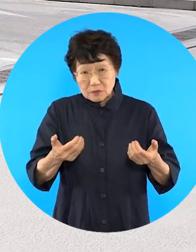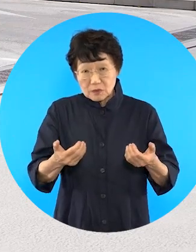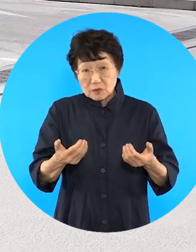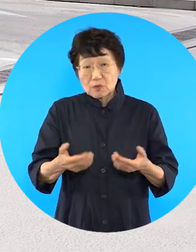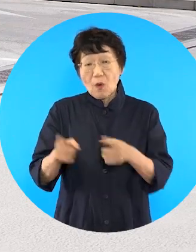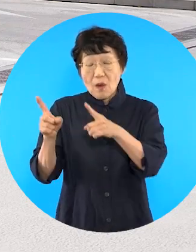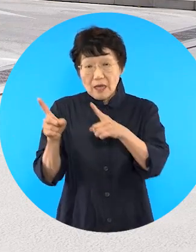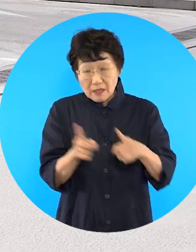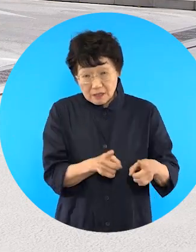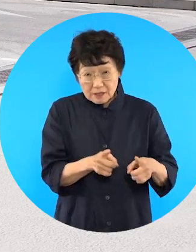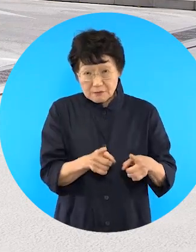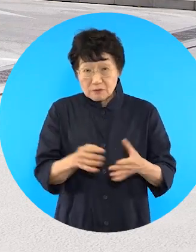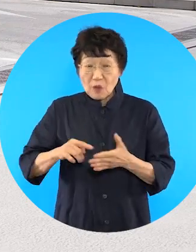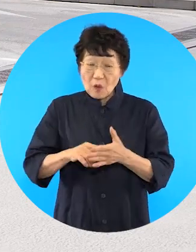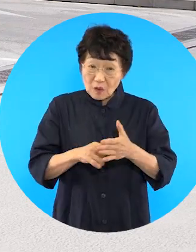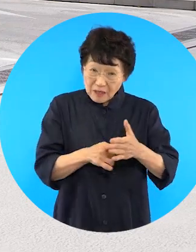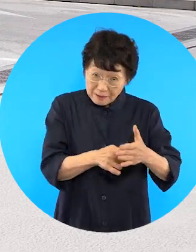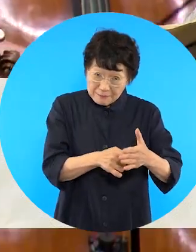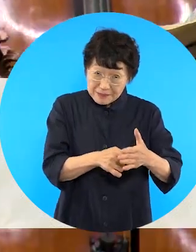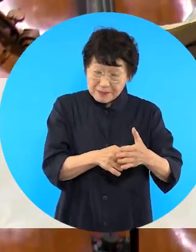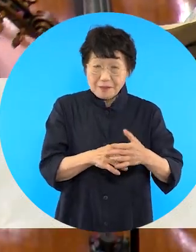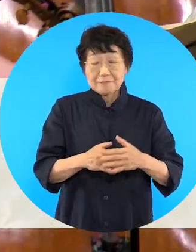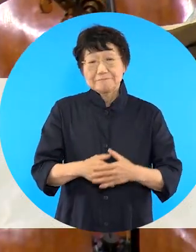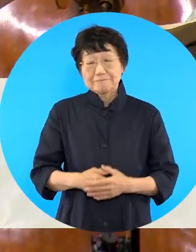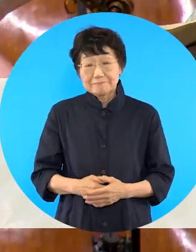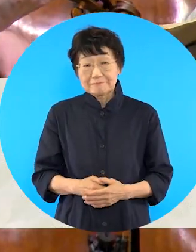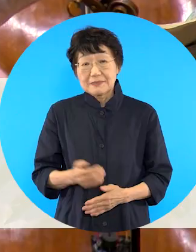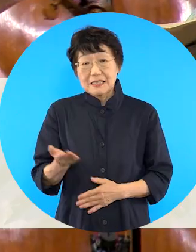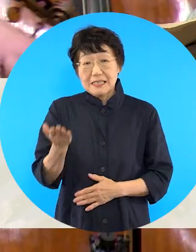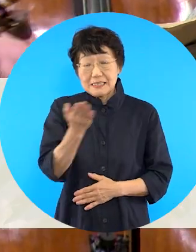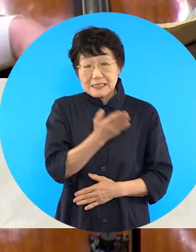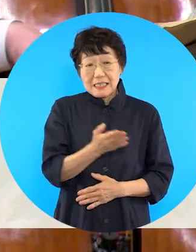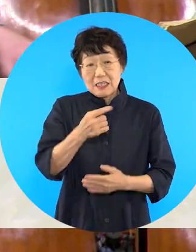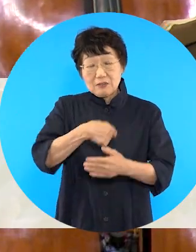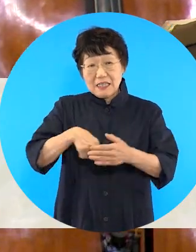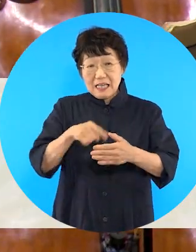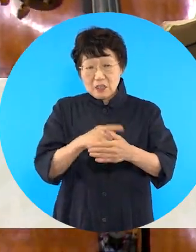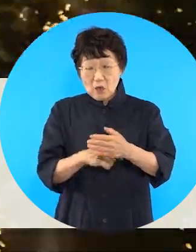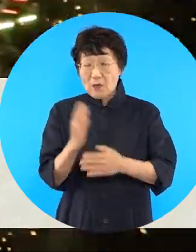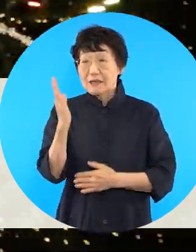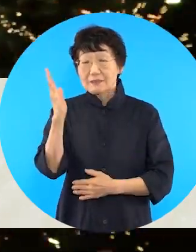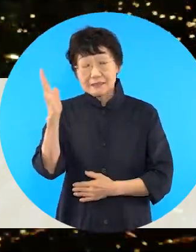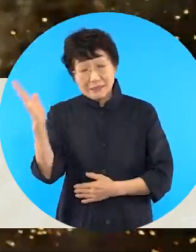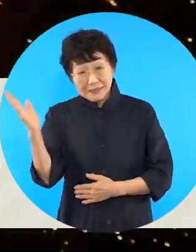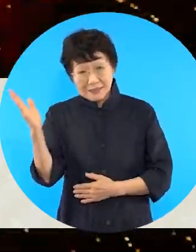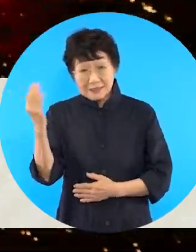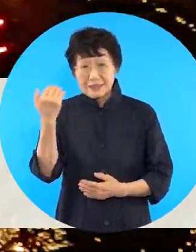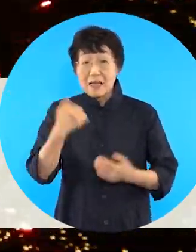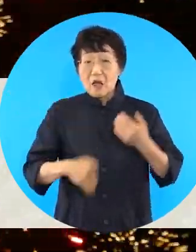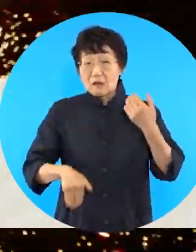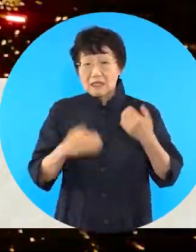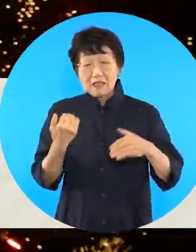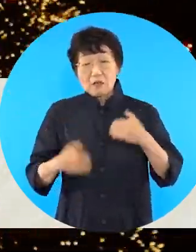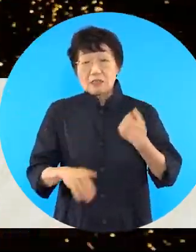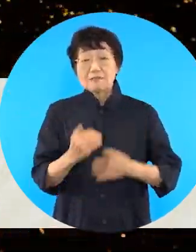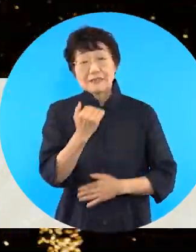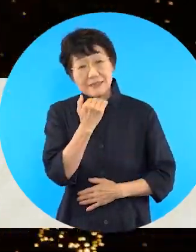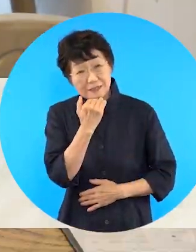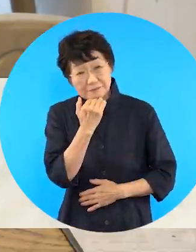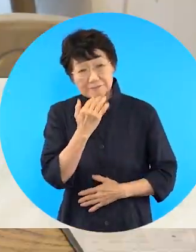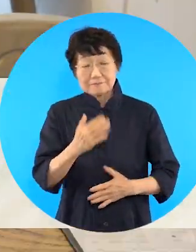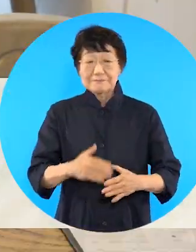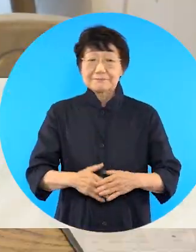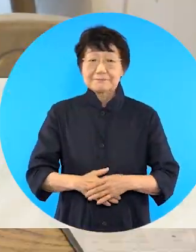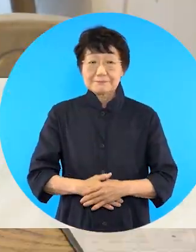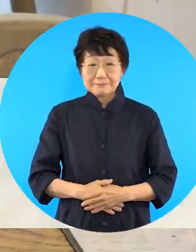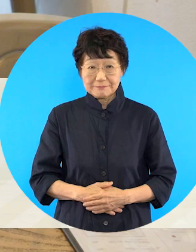減量を心がけましょう。 次回の練馬ホットラインでは、独立記念日のイベントと練馬駅